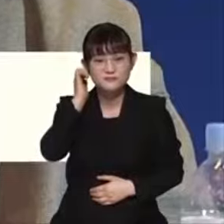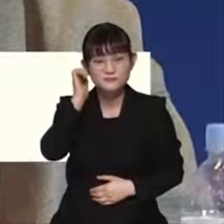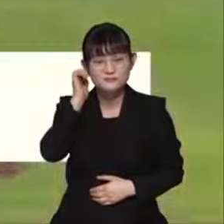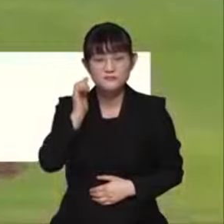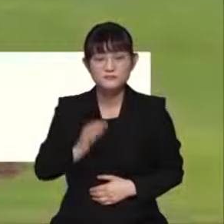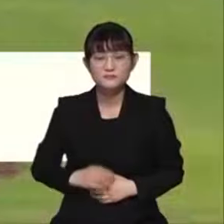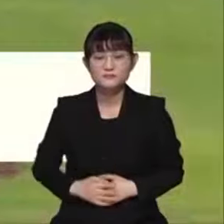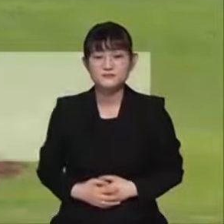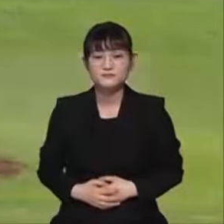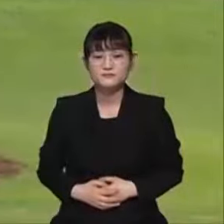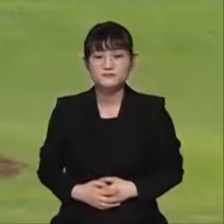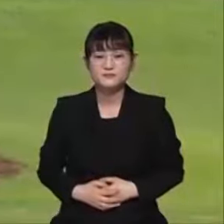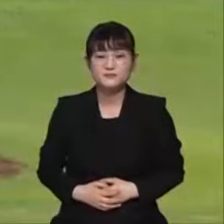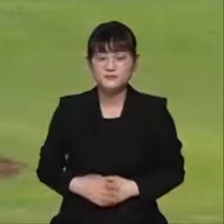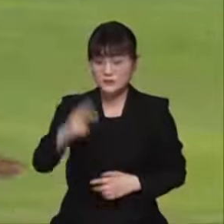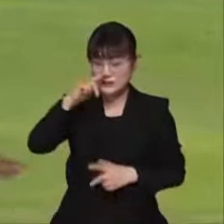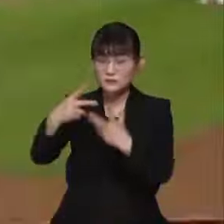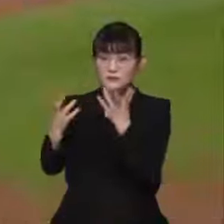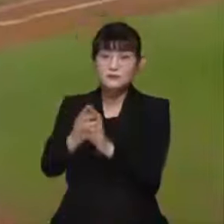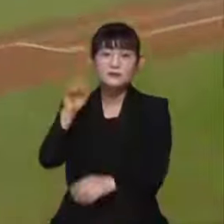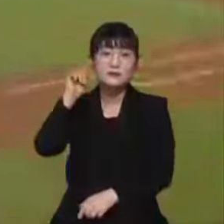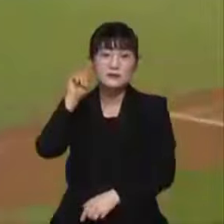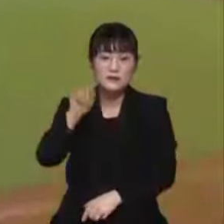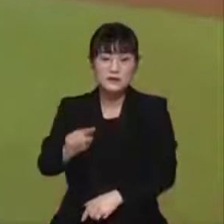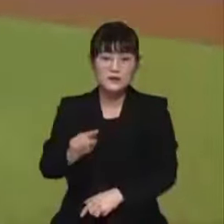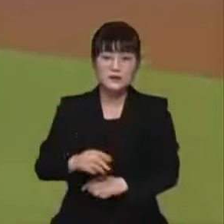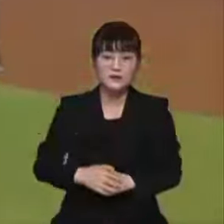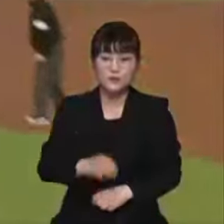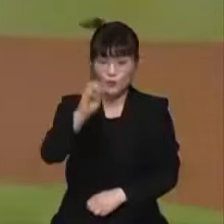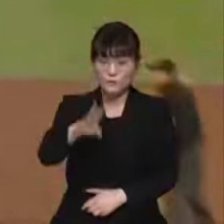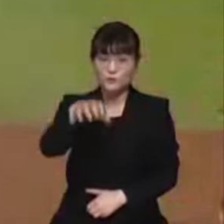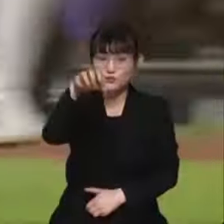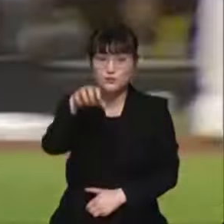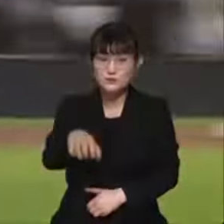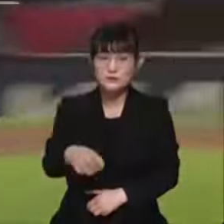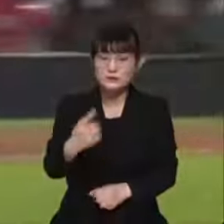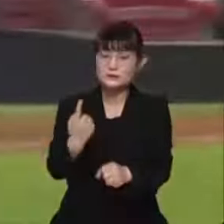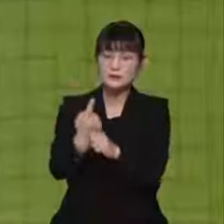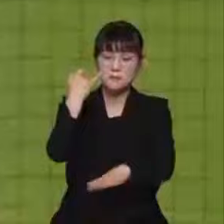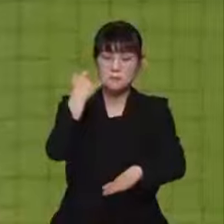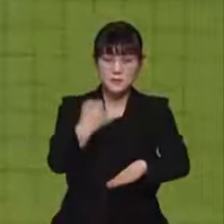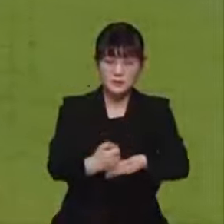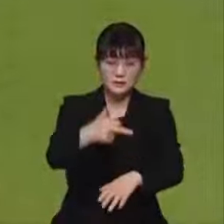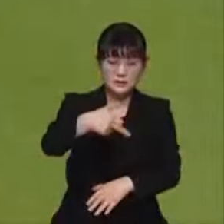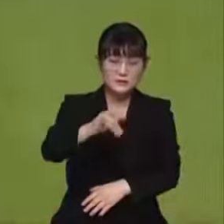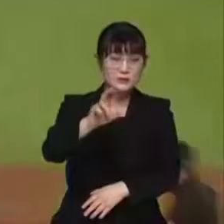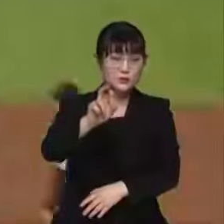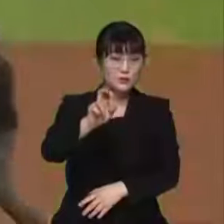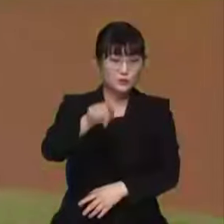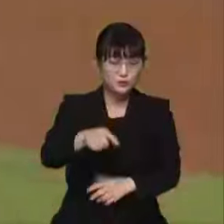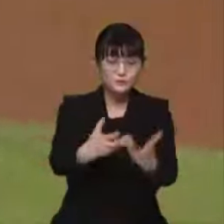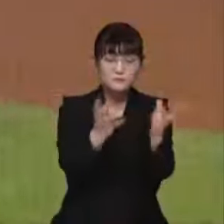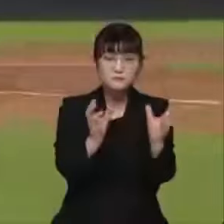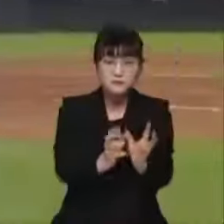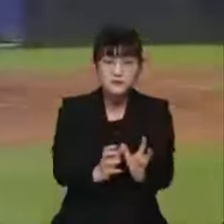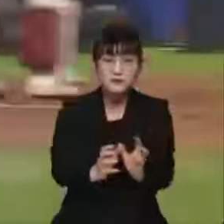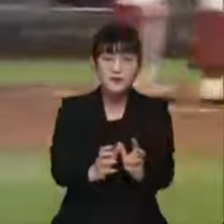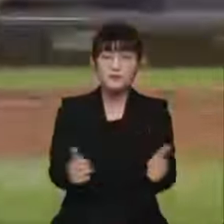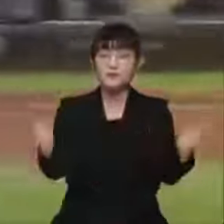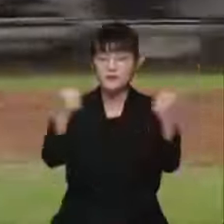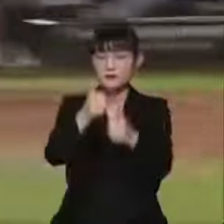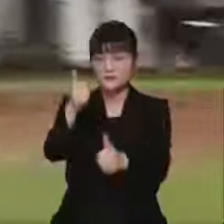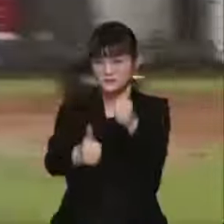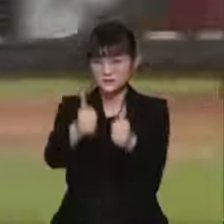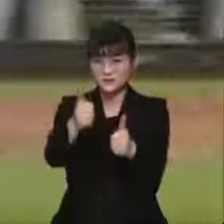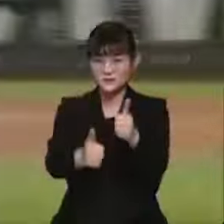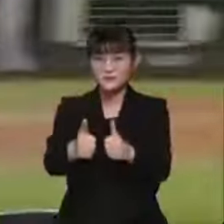생각하고 있습니다. 기아는 내일 광주기아 챔피언스 필드에서 지난해 최하위를 기록했던 키움을 상대로 홈 개막전을